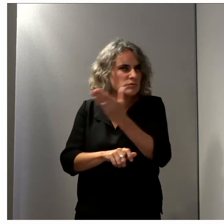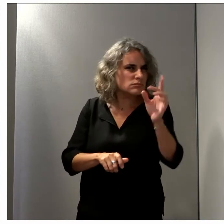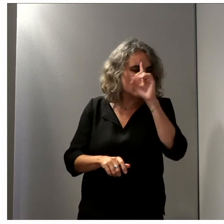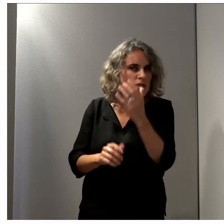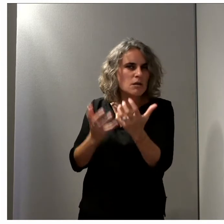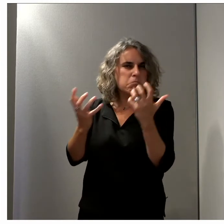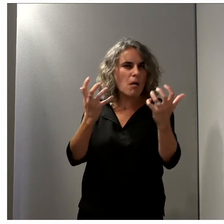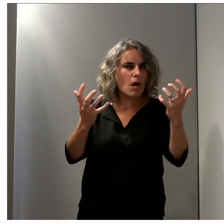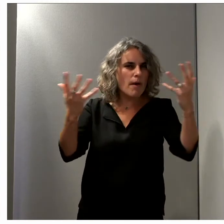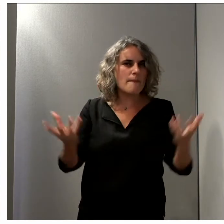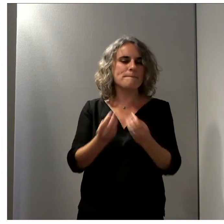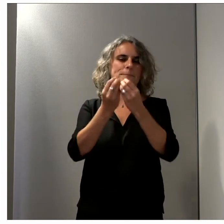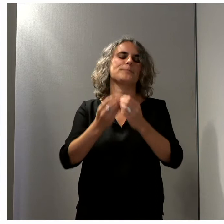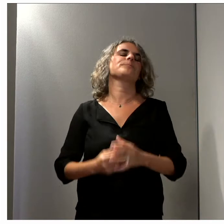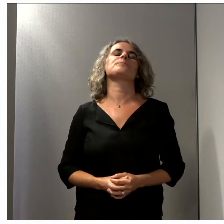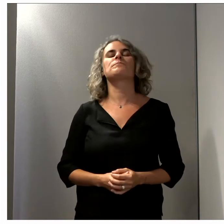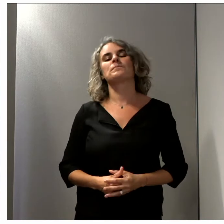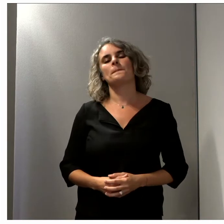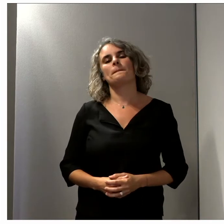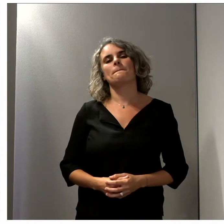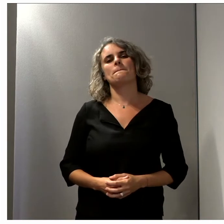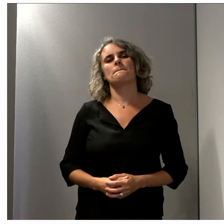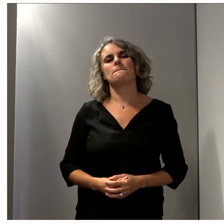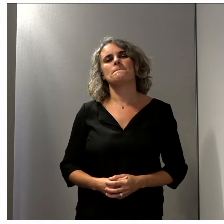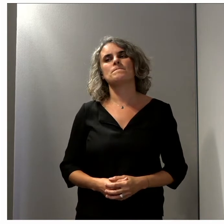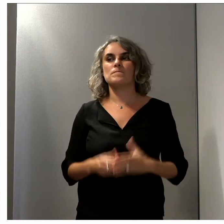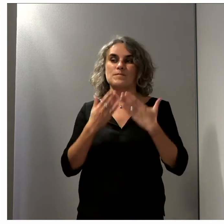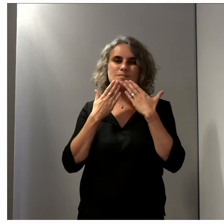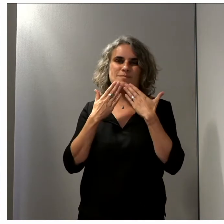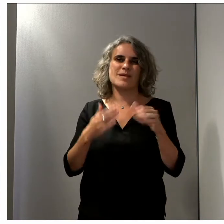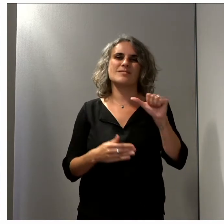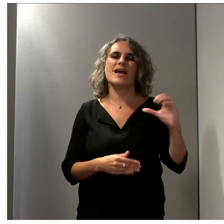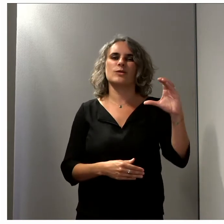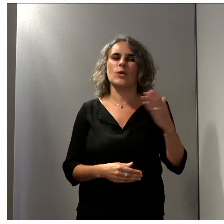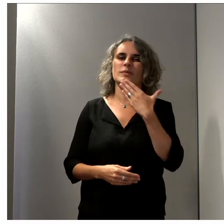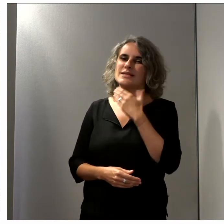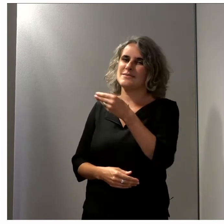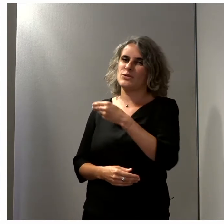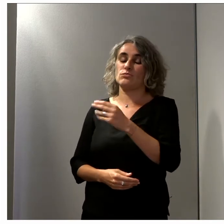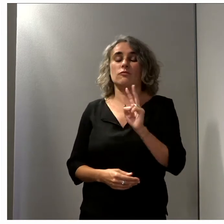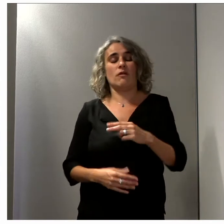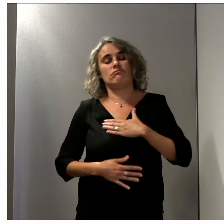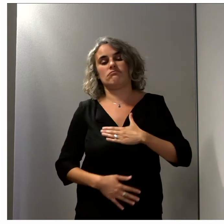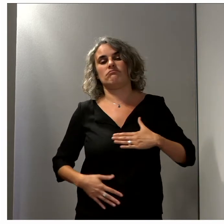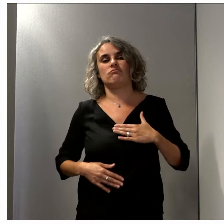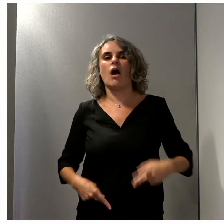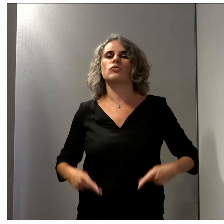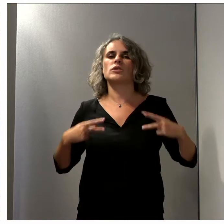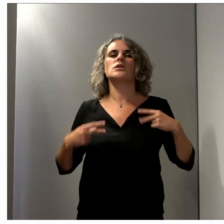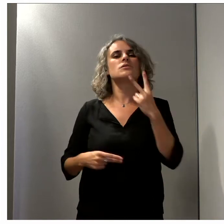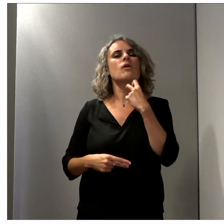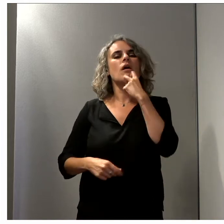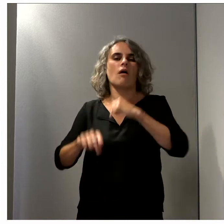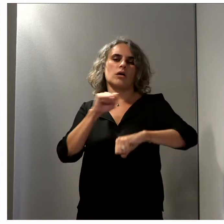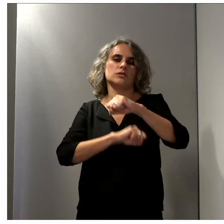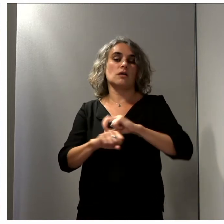ateliers. Merci Anne-Claude et merci Mathieu. Ça a été un plaisir de travailler avec vous pour organiser ces ateliers citoyens. Donc, j'ai